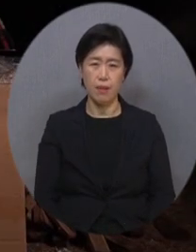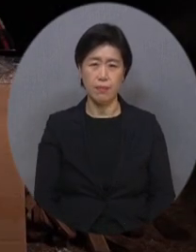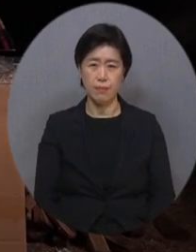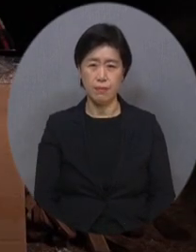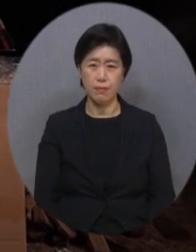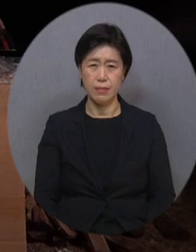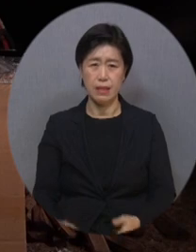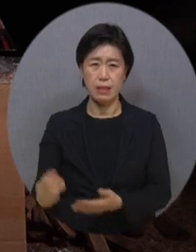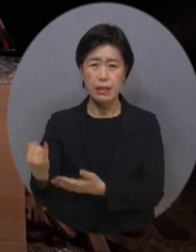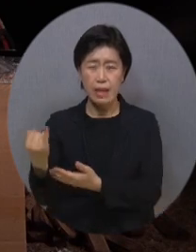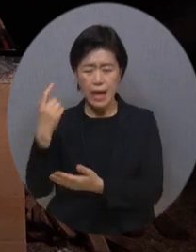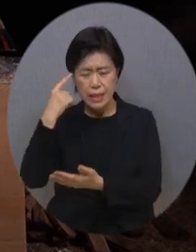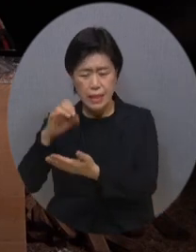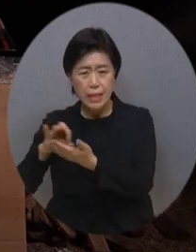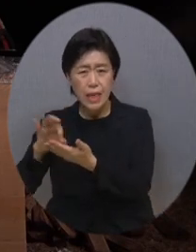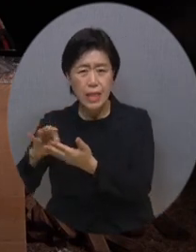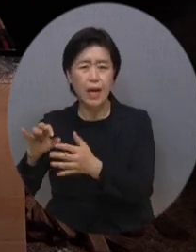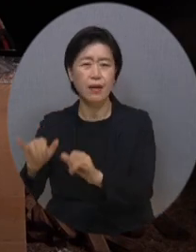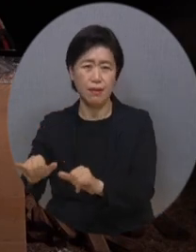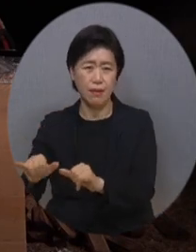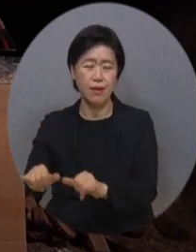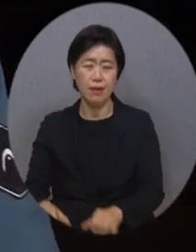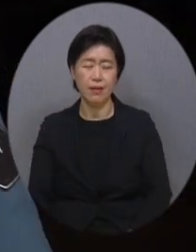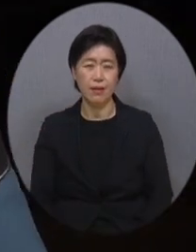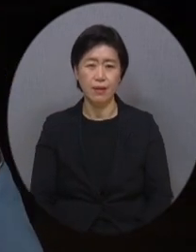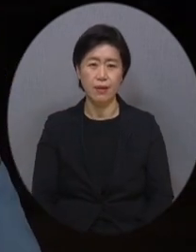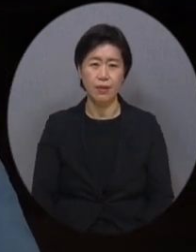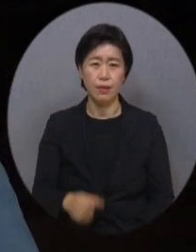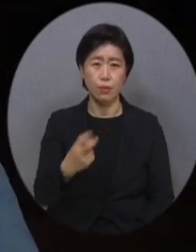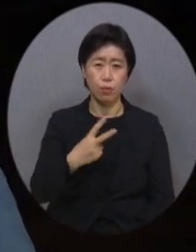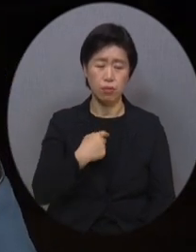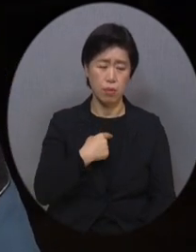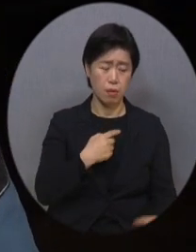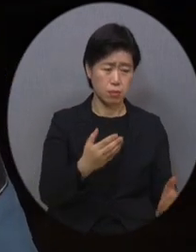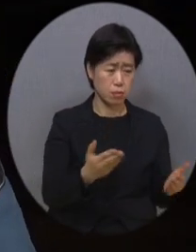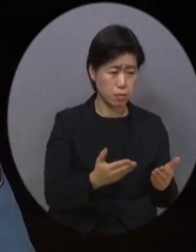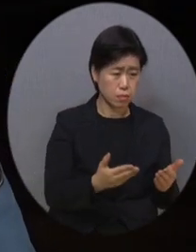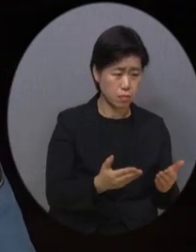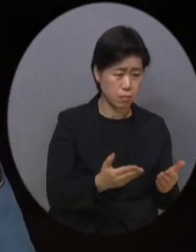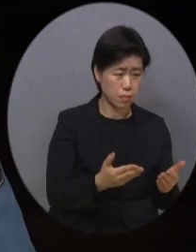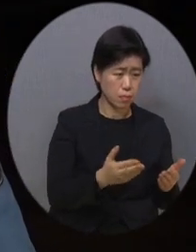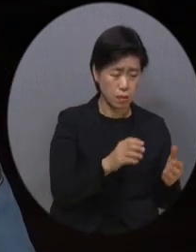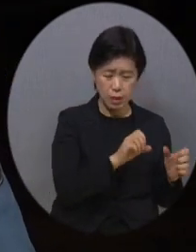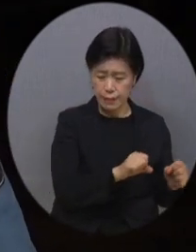이렇게 그럴까봐. 그런 것도 있고, 뭐, 밖에 애를 집에까지 갖고 들어오고 싶지가 않아.